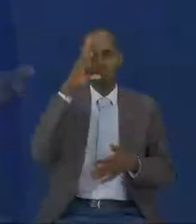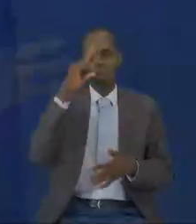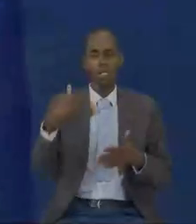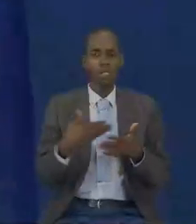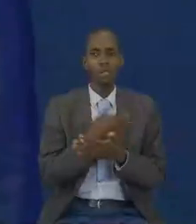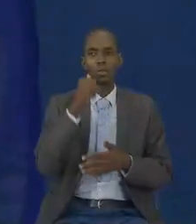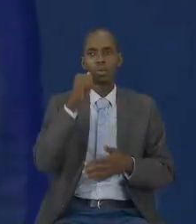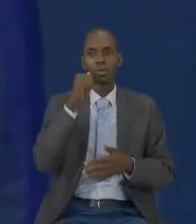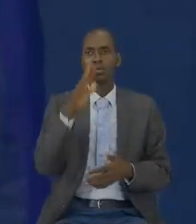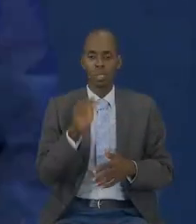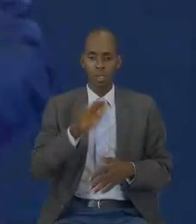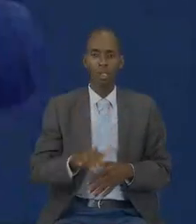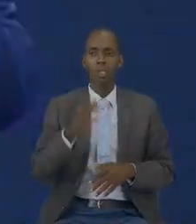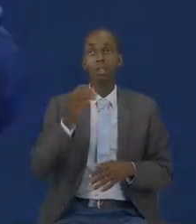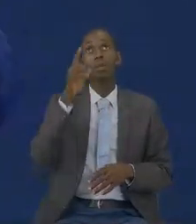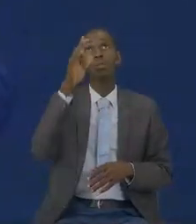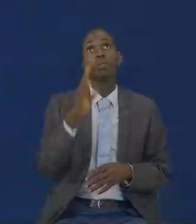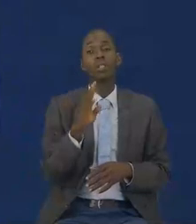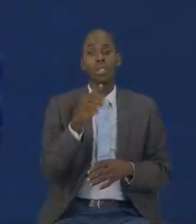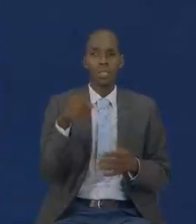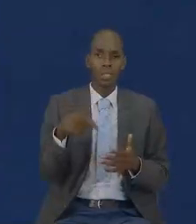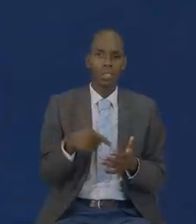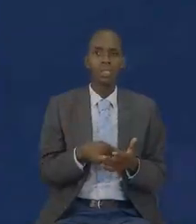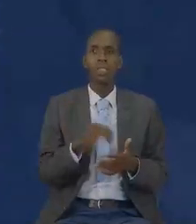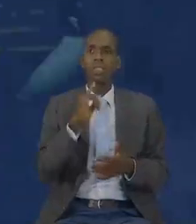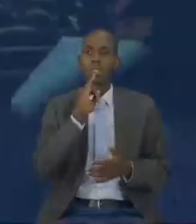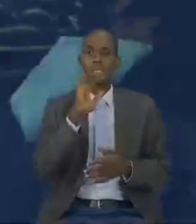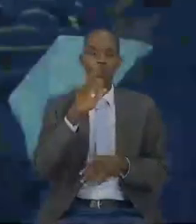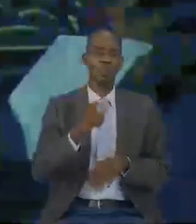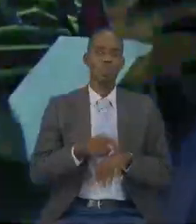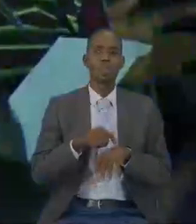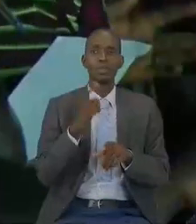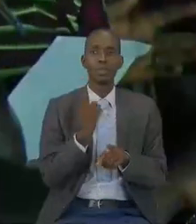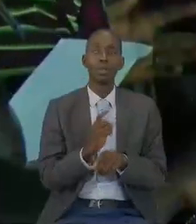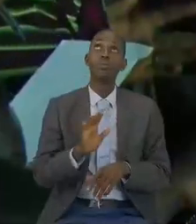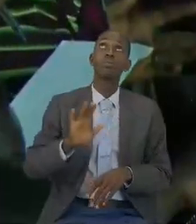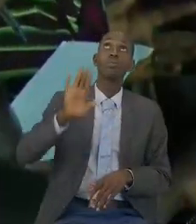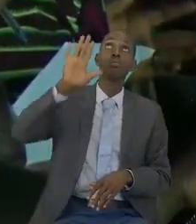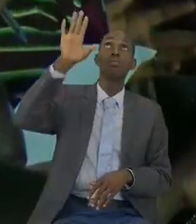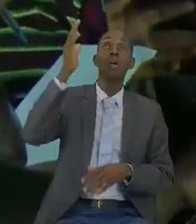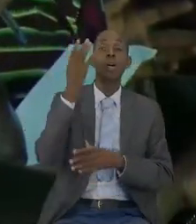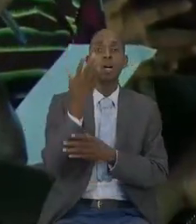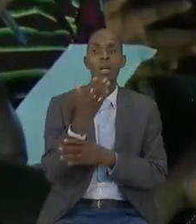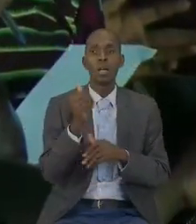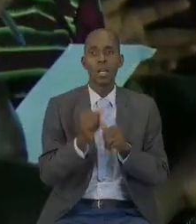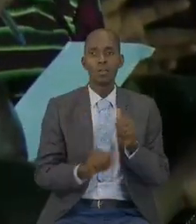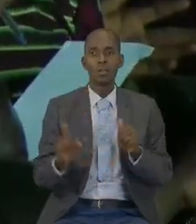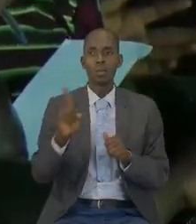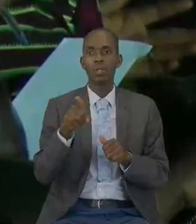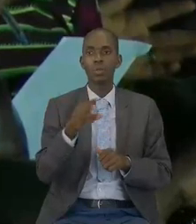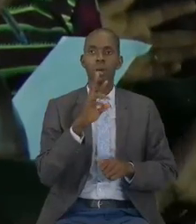personne, une nouvelle femme, un enfant de Dieu. Voici ton moment. Lève simplement la